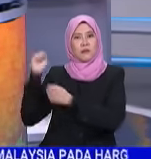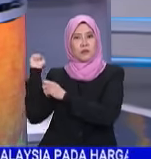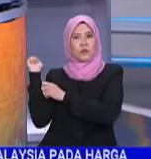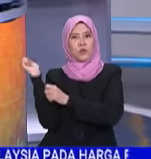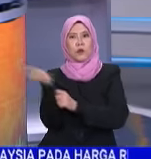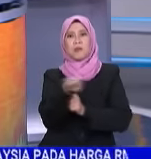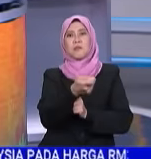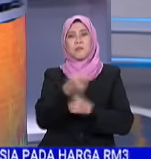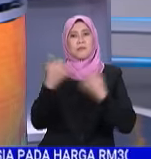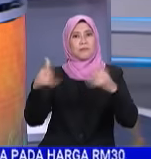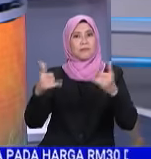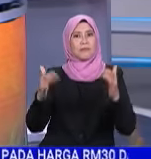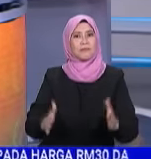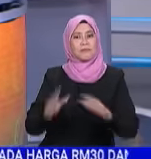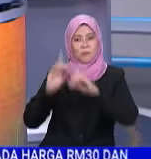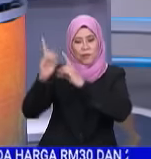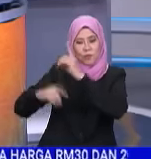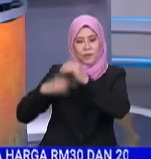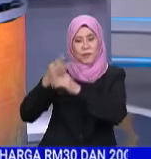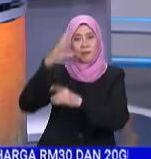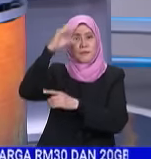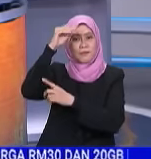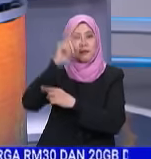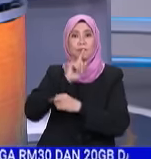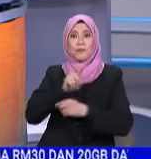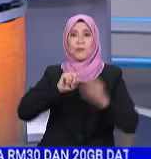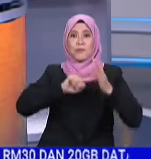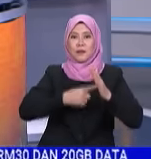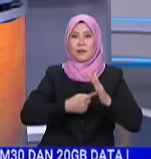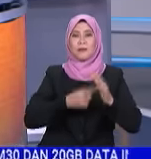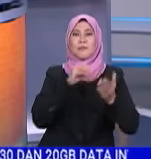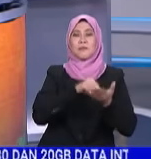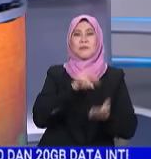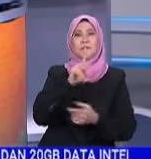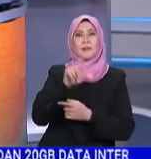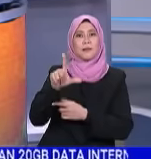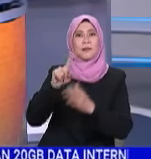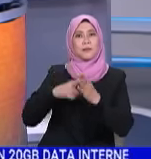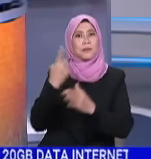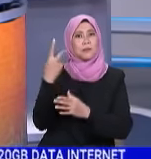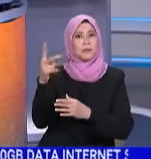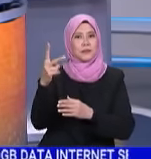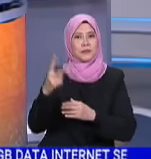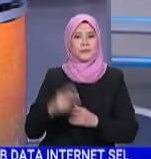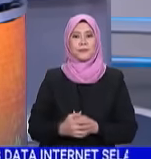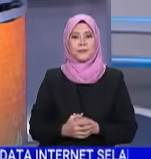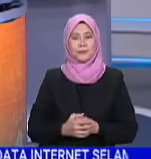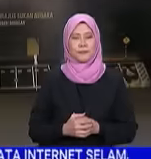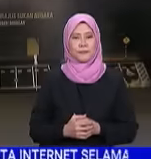di kejawanan berpasukan dunia lelaki yang sepatutnya berlangsung di Kuala Lumpur disember